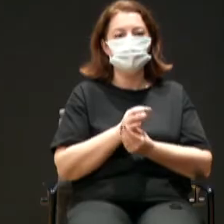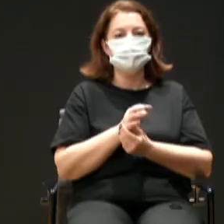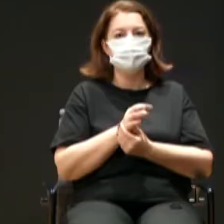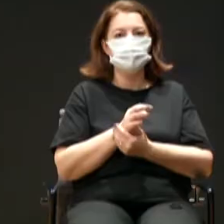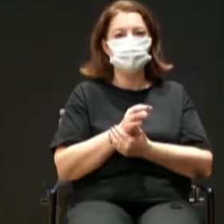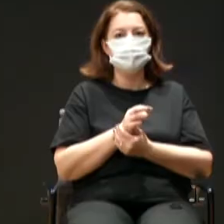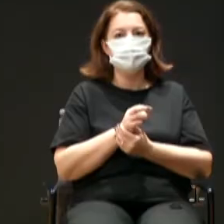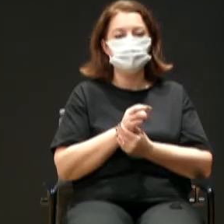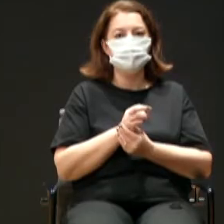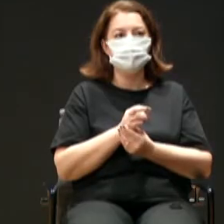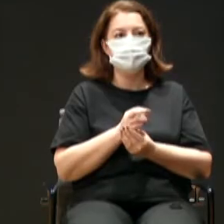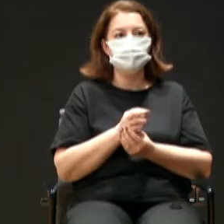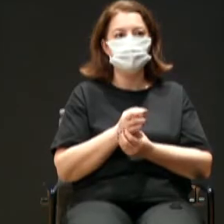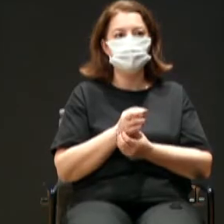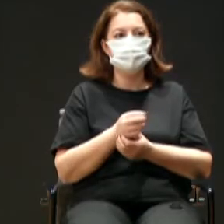buyurun.